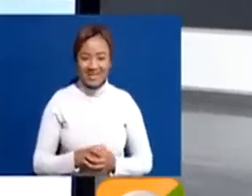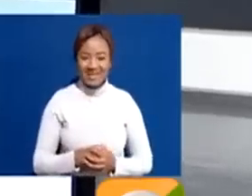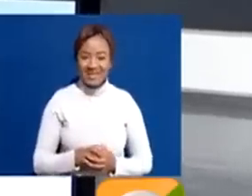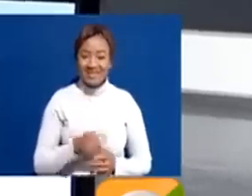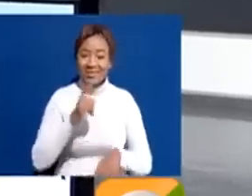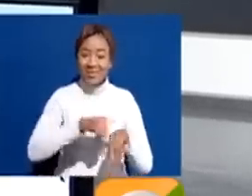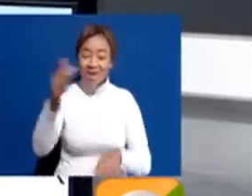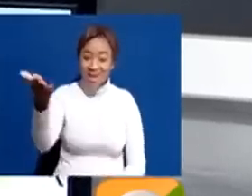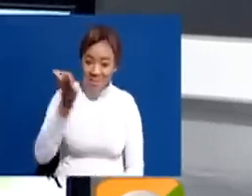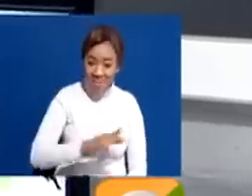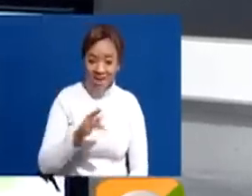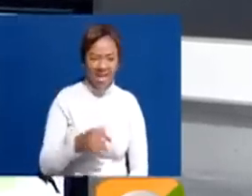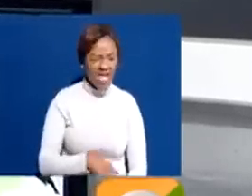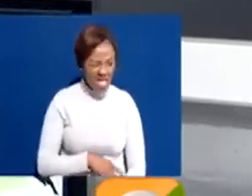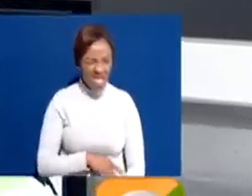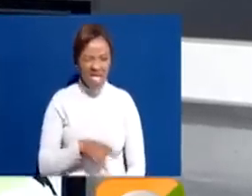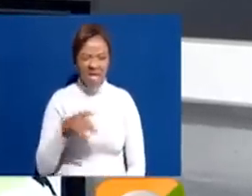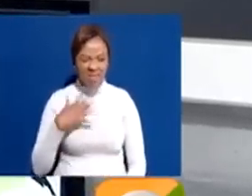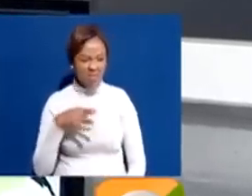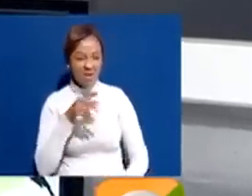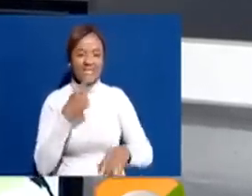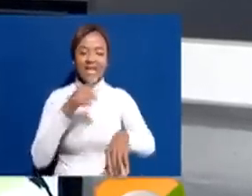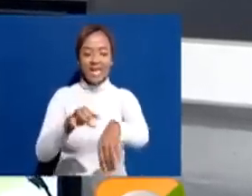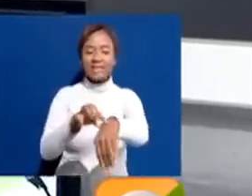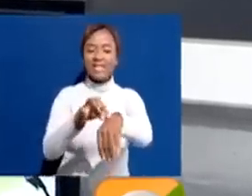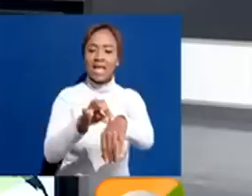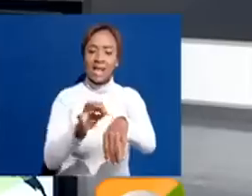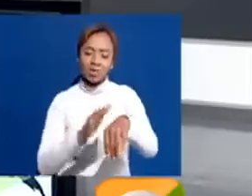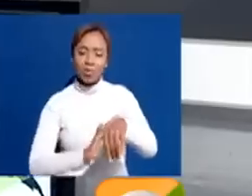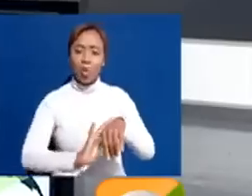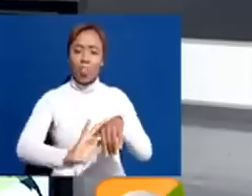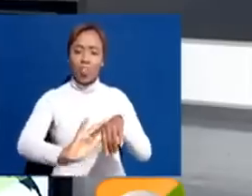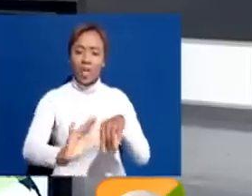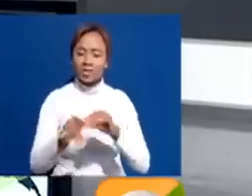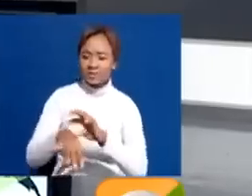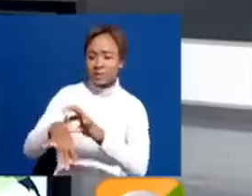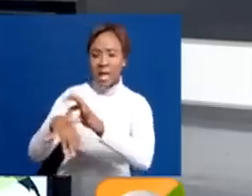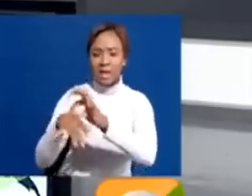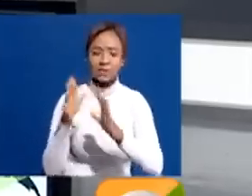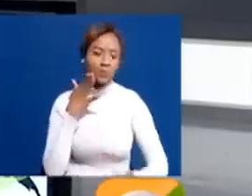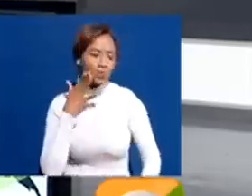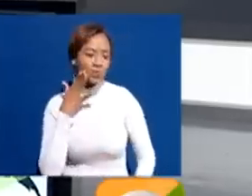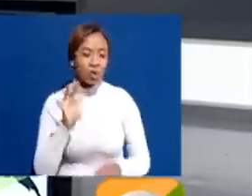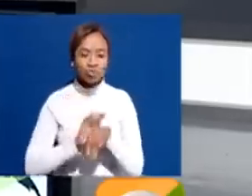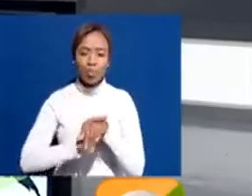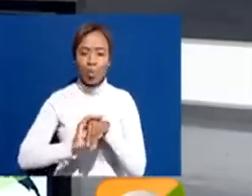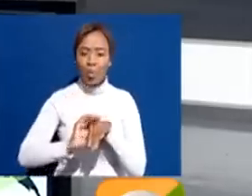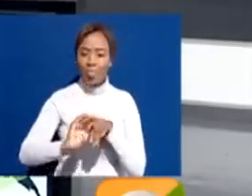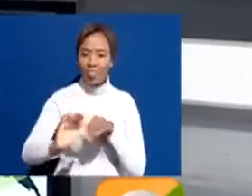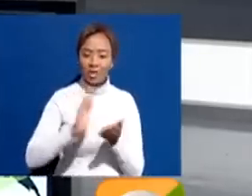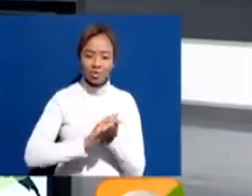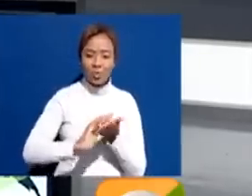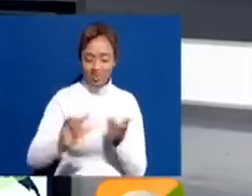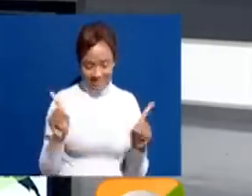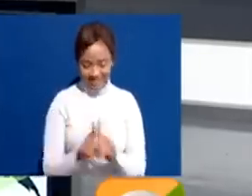Kirui alivyorudi mtazamaji alitusumbua, kila mmoja anaambiwa shika hapa, sikia venye ni smooth. Kwa hiyo sisi tunataka